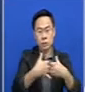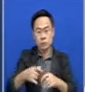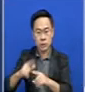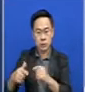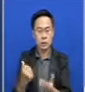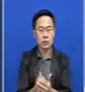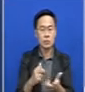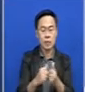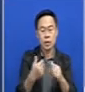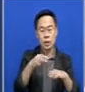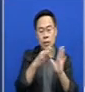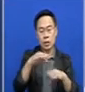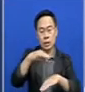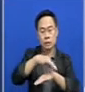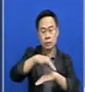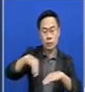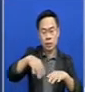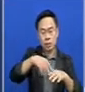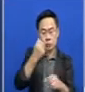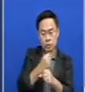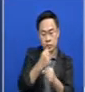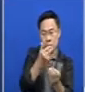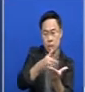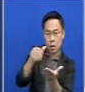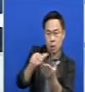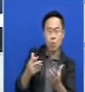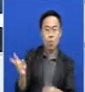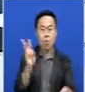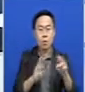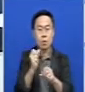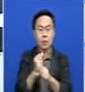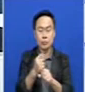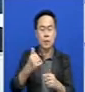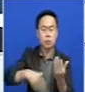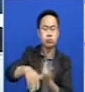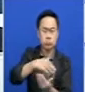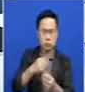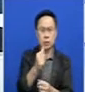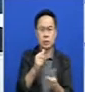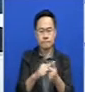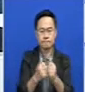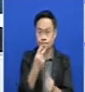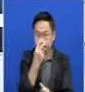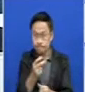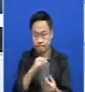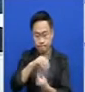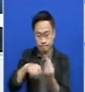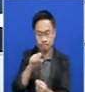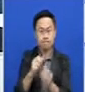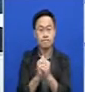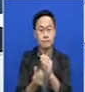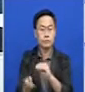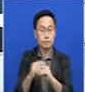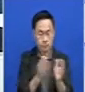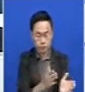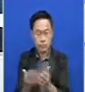ทที่อาจจะมีการปลดพนักงานออกไป ครับถือว่ายังคงต้องจับตานะครับทิศทางเศรษฐกิจจีนต่อไปนะครับเพราะล่าสุดเองเขาก็เพิ่